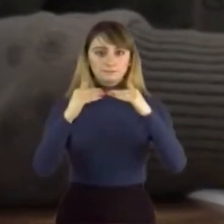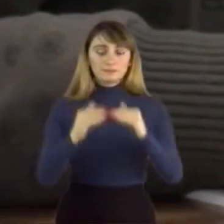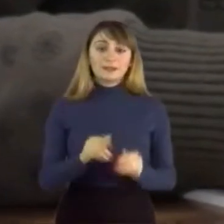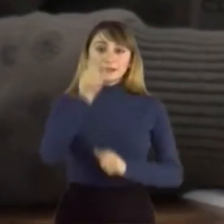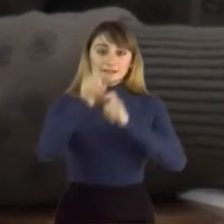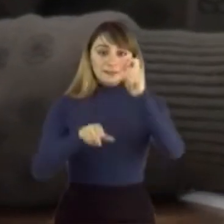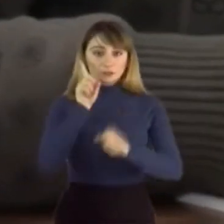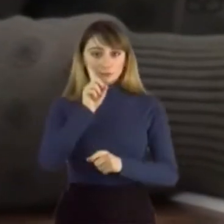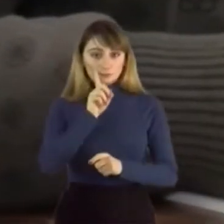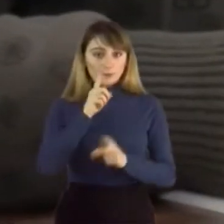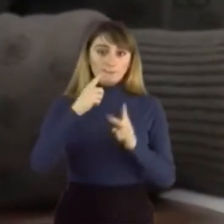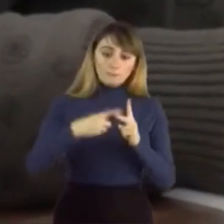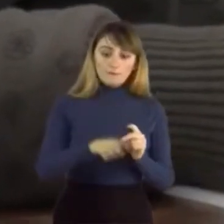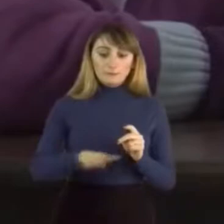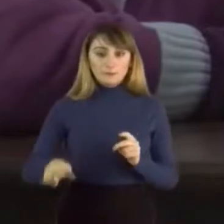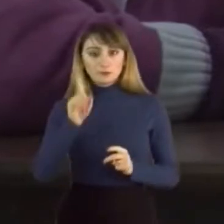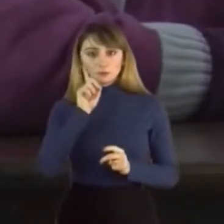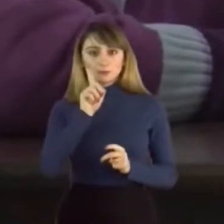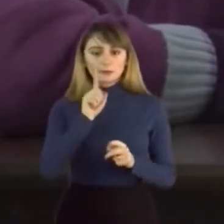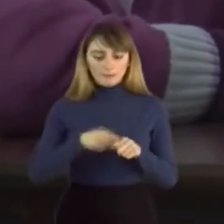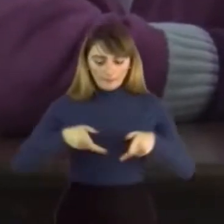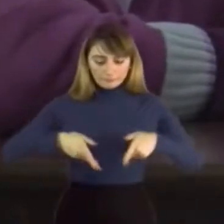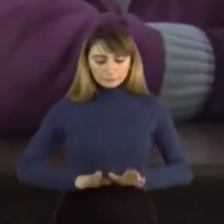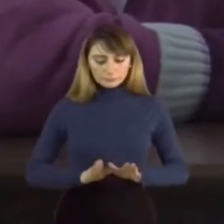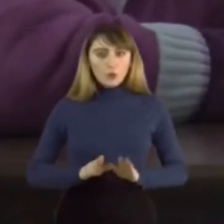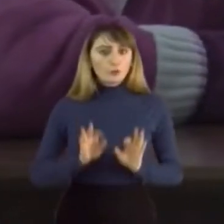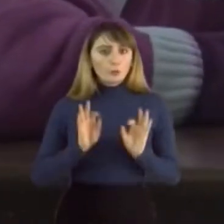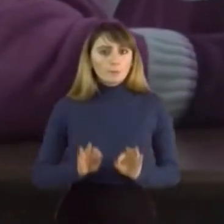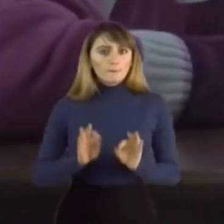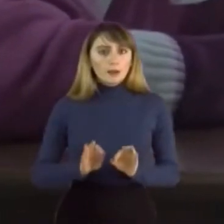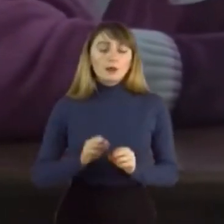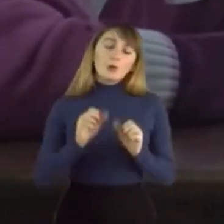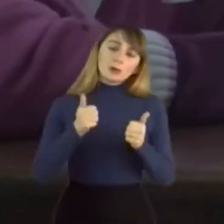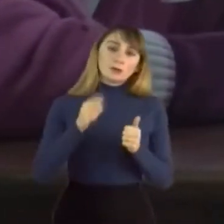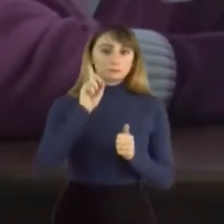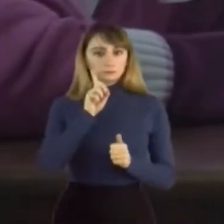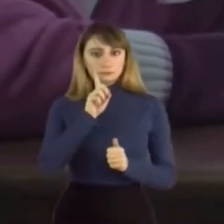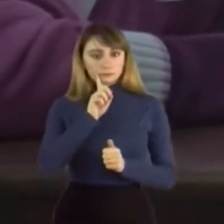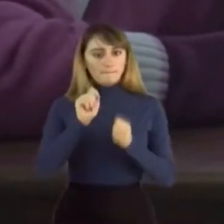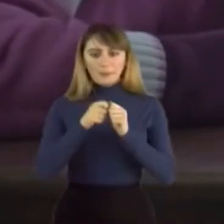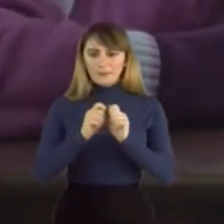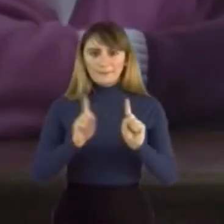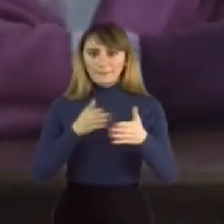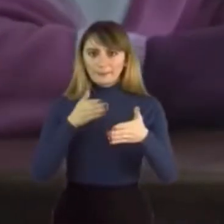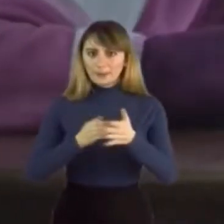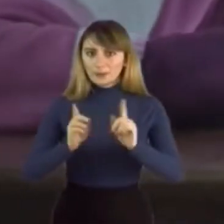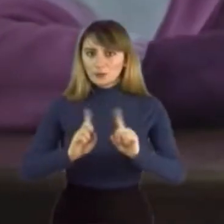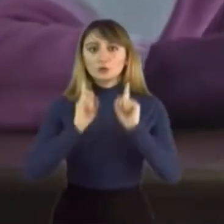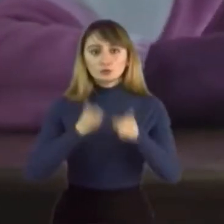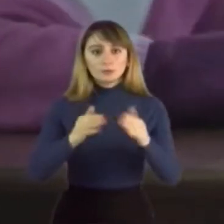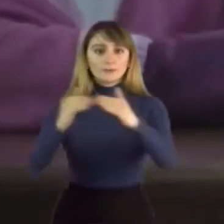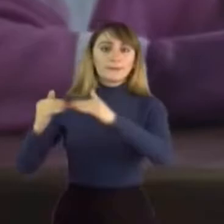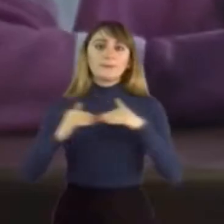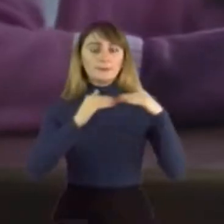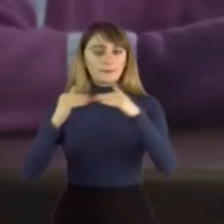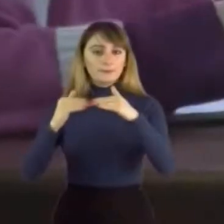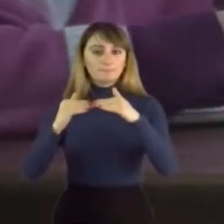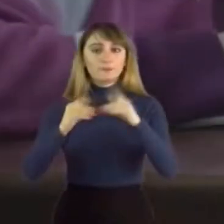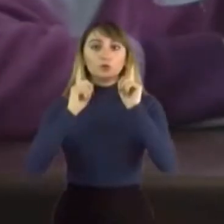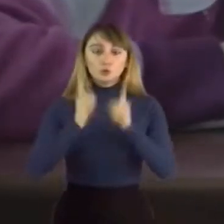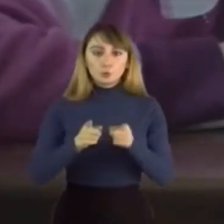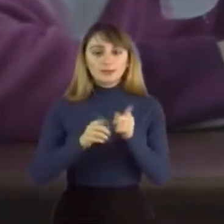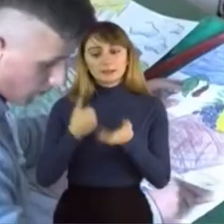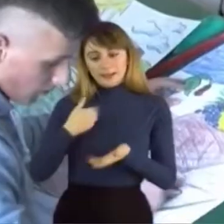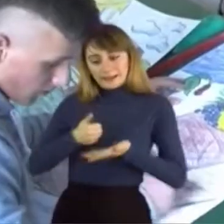fëmijët, fëmijët që nuk dëgjojnë janë të lindur me të njëjtat kapacitete themelore për mësimin dhe gjuhën. Ata mund